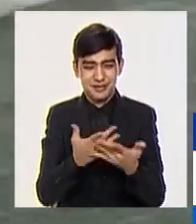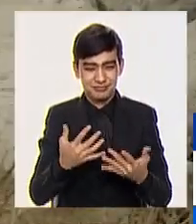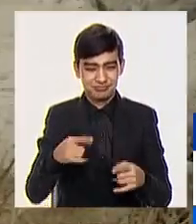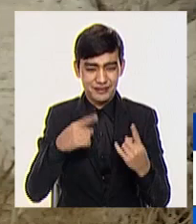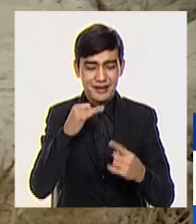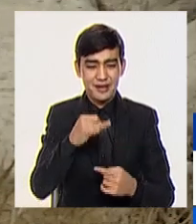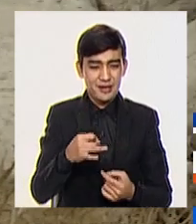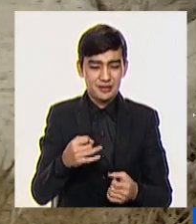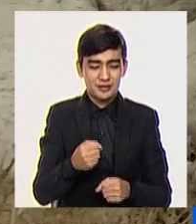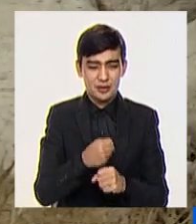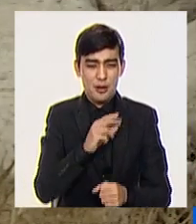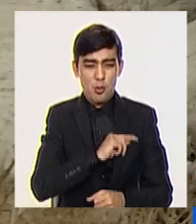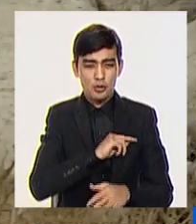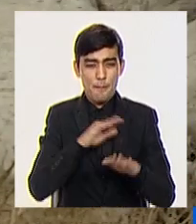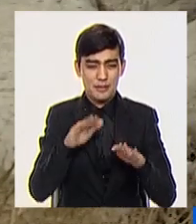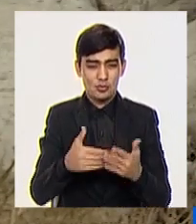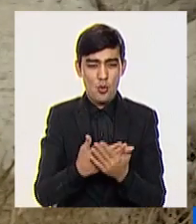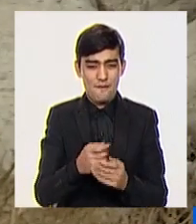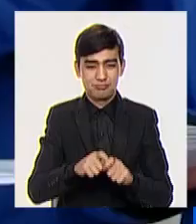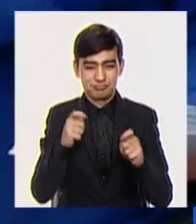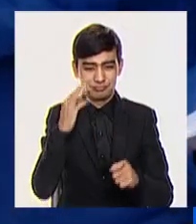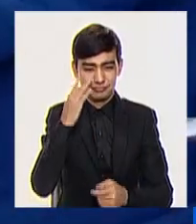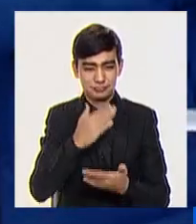и создать новые рабочие места.